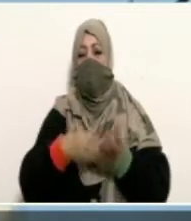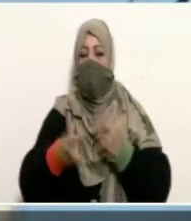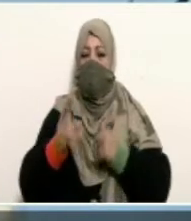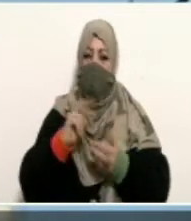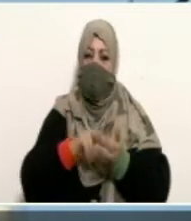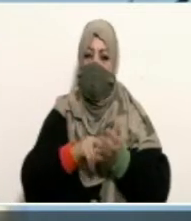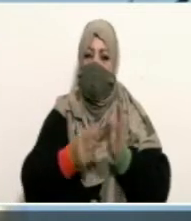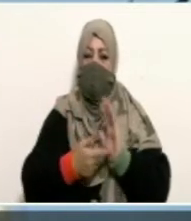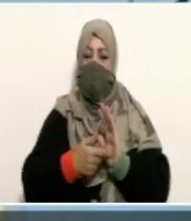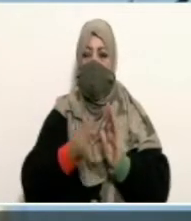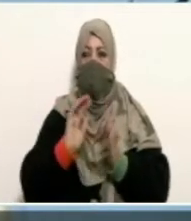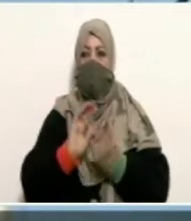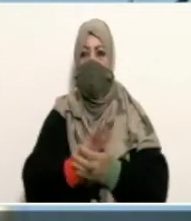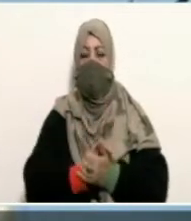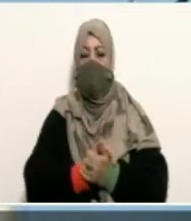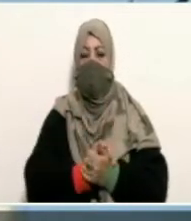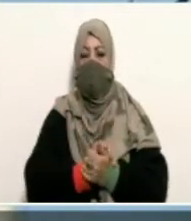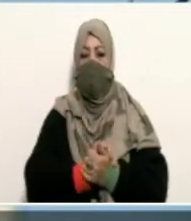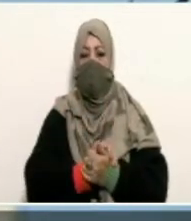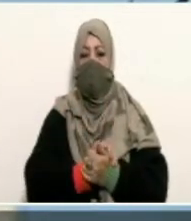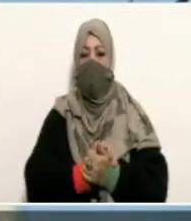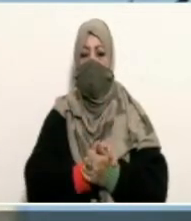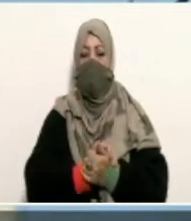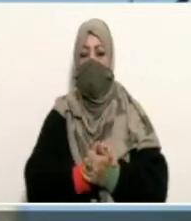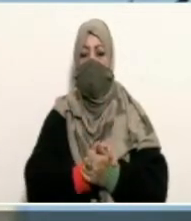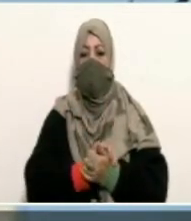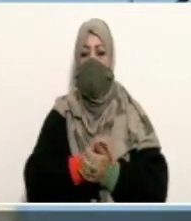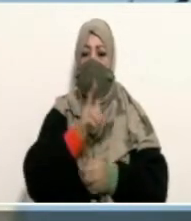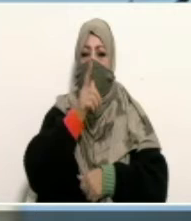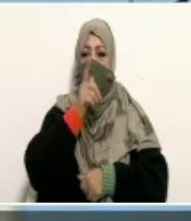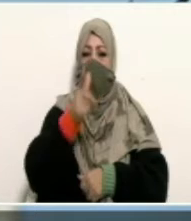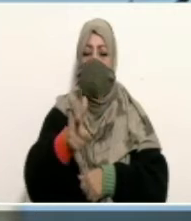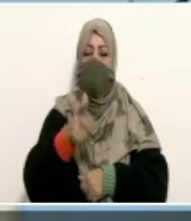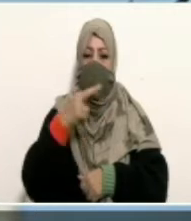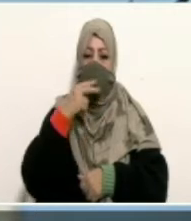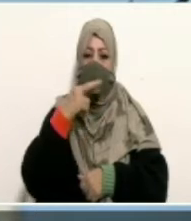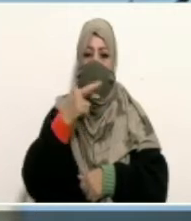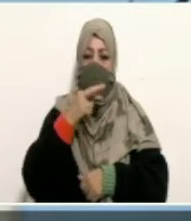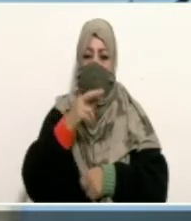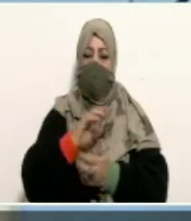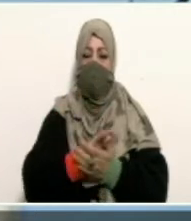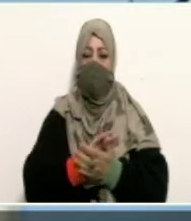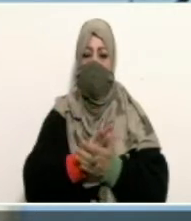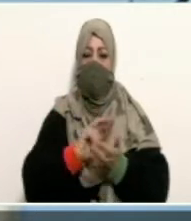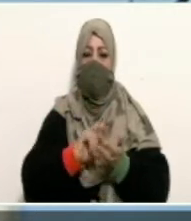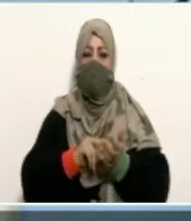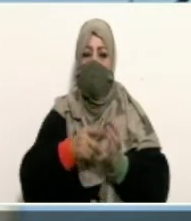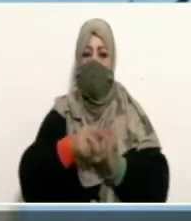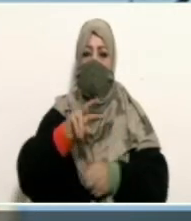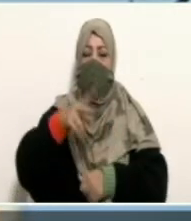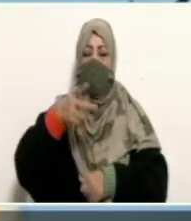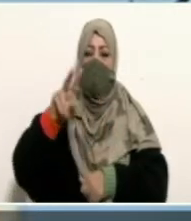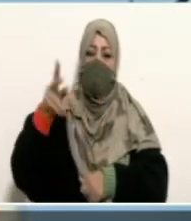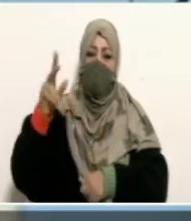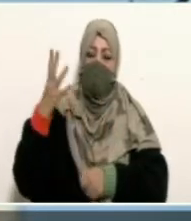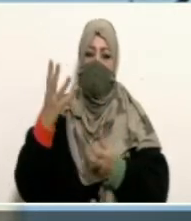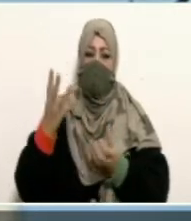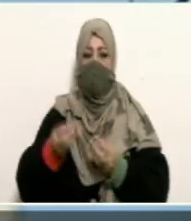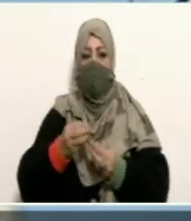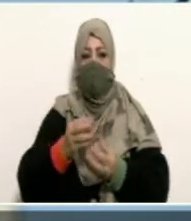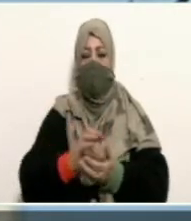فيها من الأقوال كما ذكرت يعني اختلاف كثير في المسألة، والأولى لعل والله أعلم